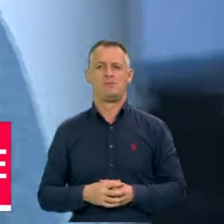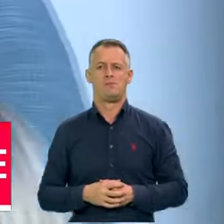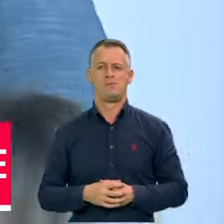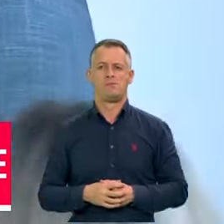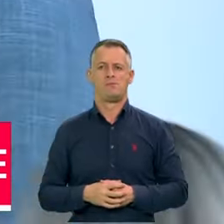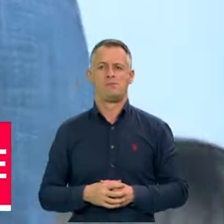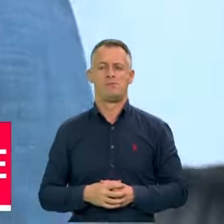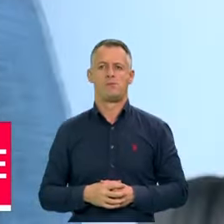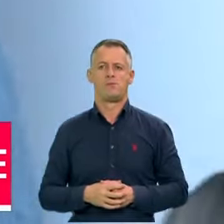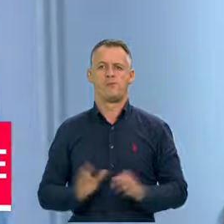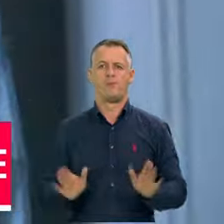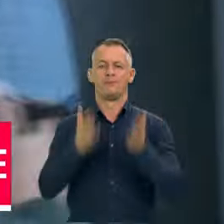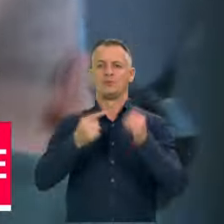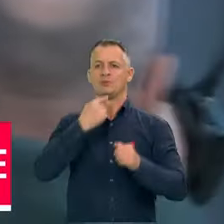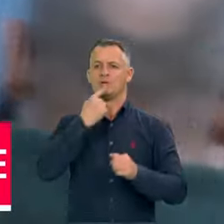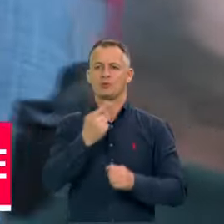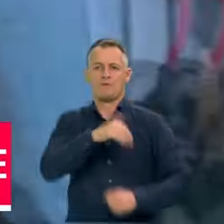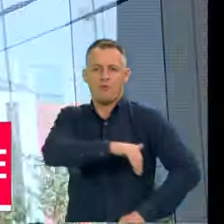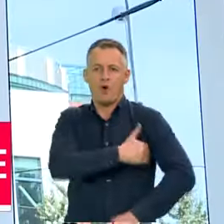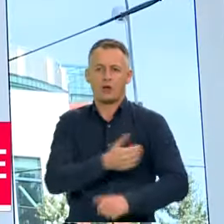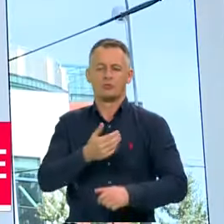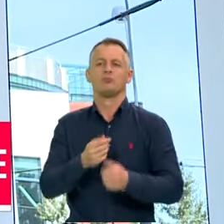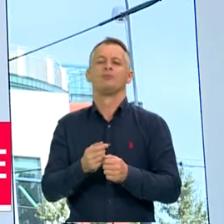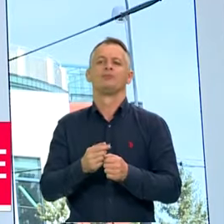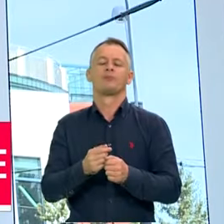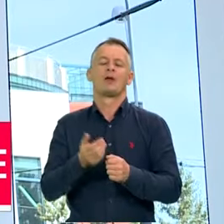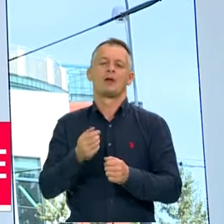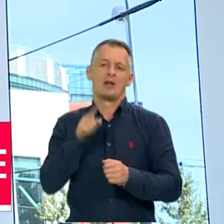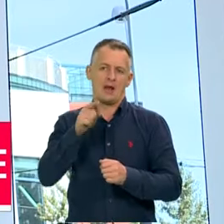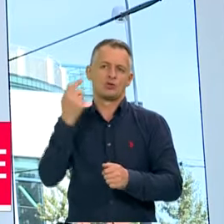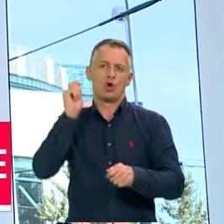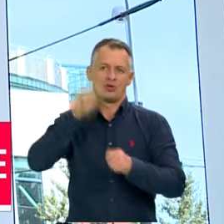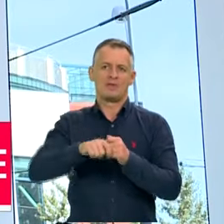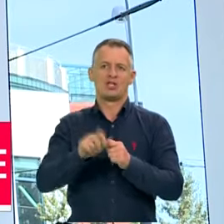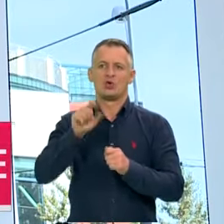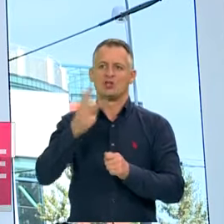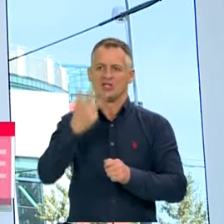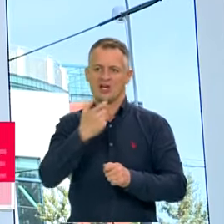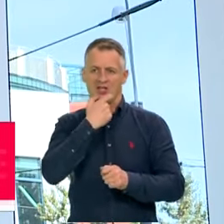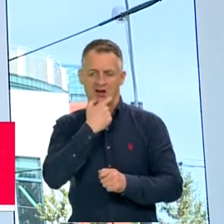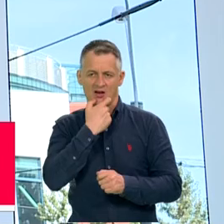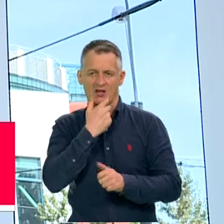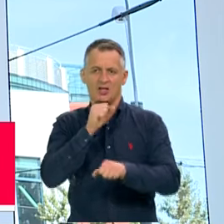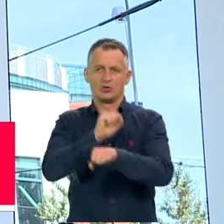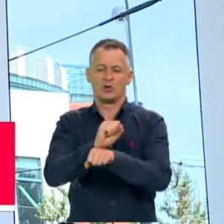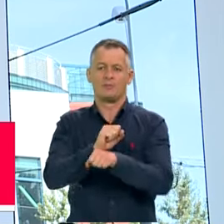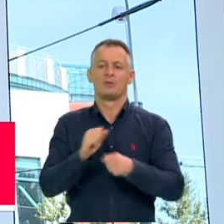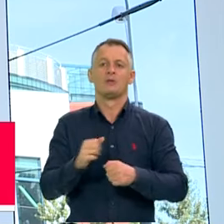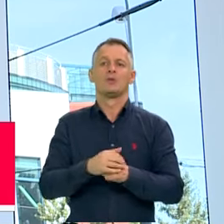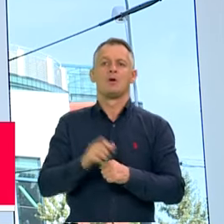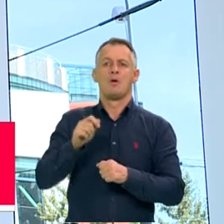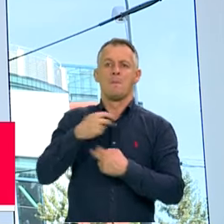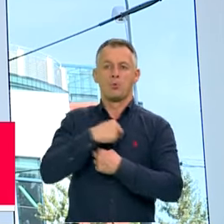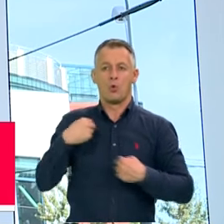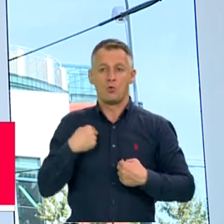fapt inițial avocatul a fost condamnat la 23 de ani de închisoare de către Curtea de Apel Iași procurorilor însă li s a părut